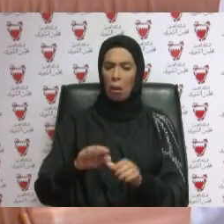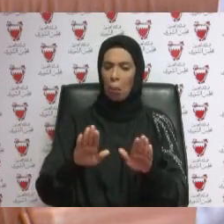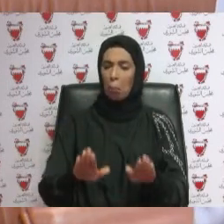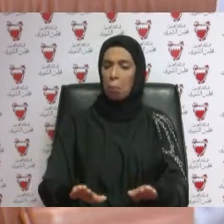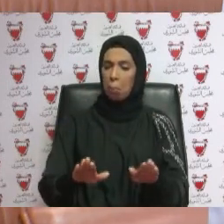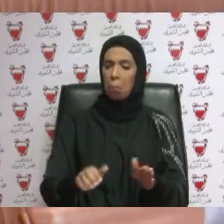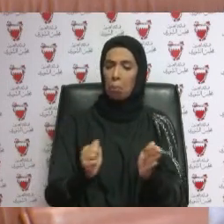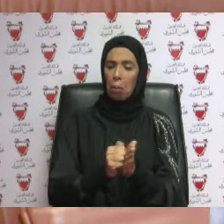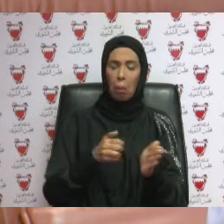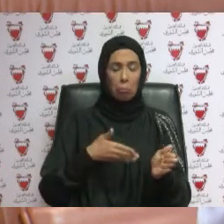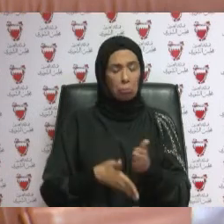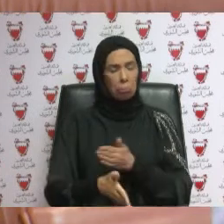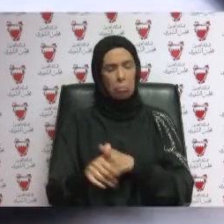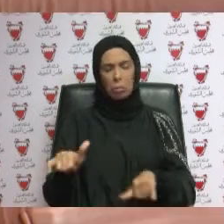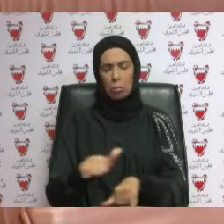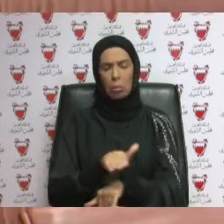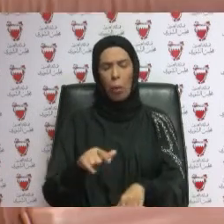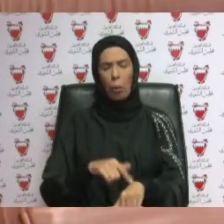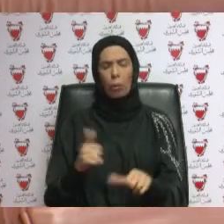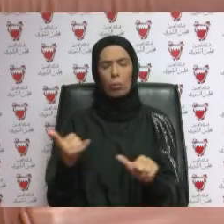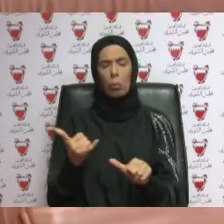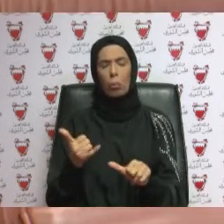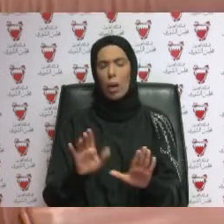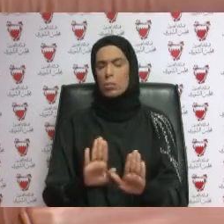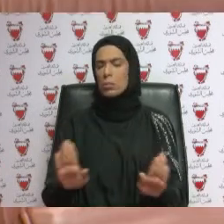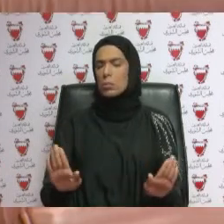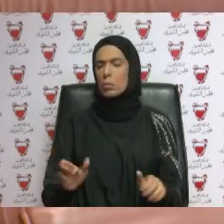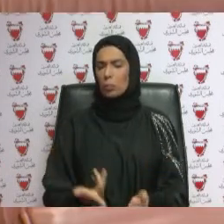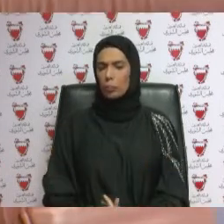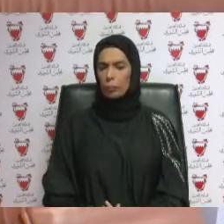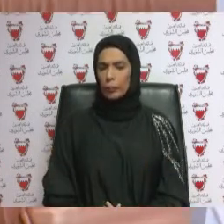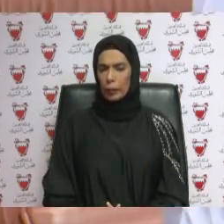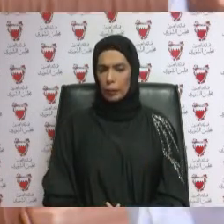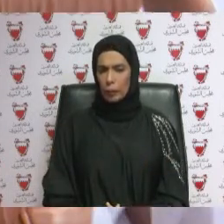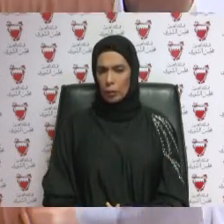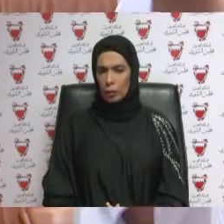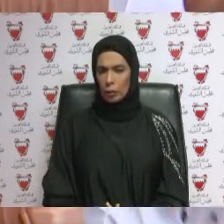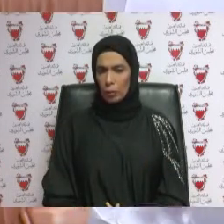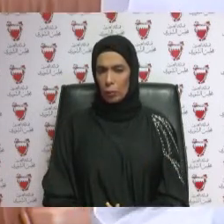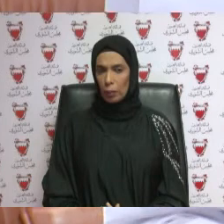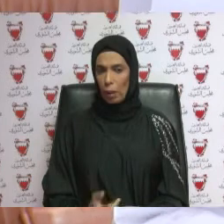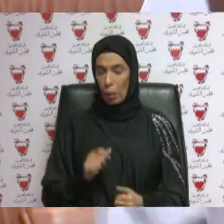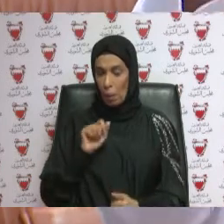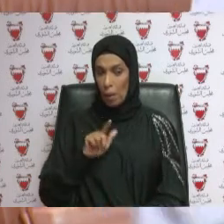تستطيع الخروج من منزلها إلا في وقت الضرورة، غير أن بصيص من